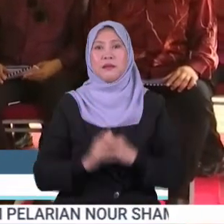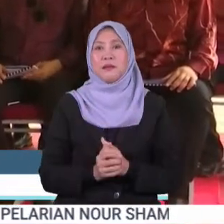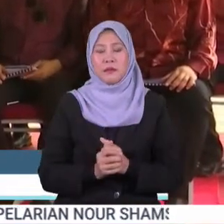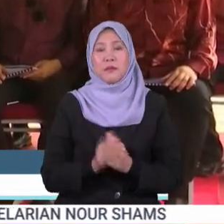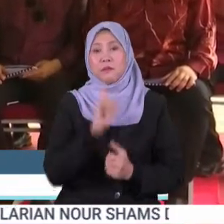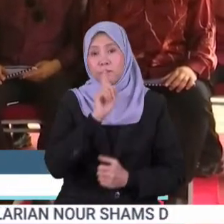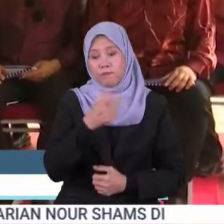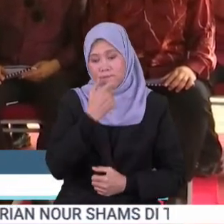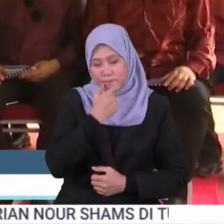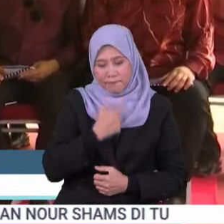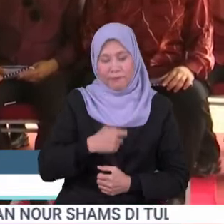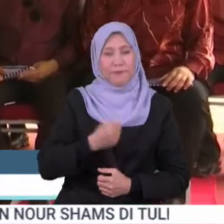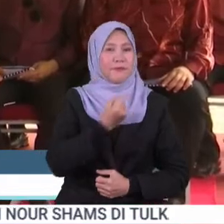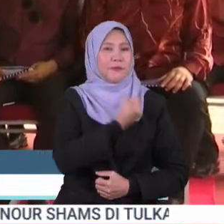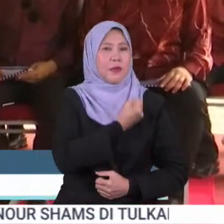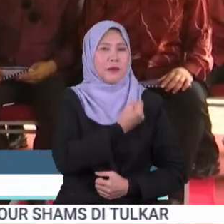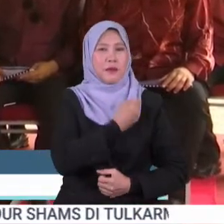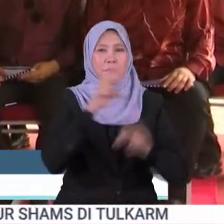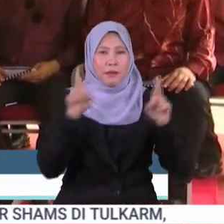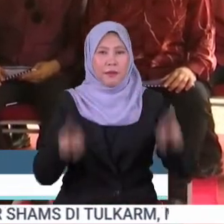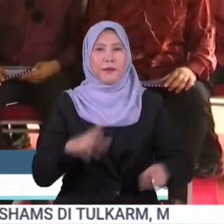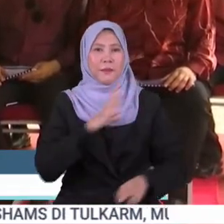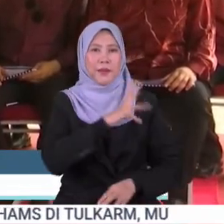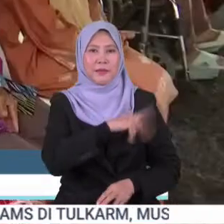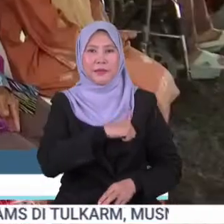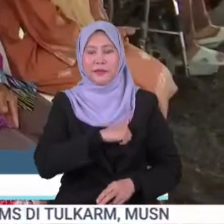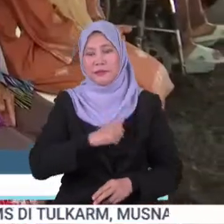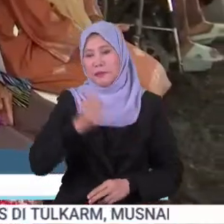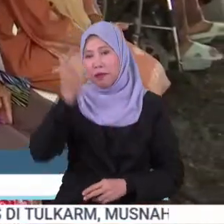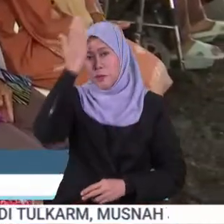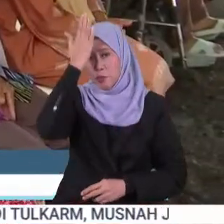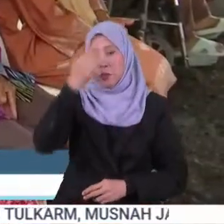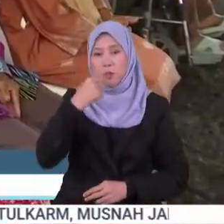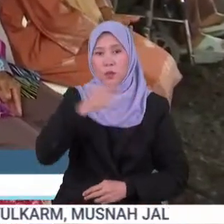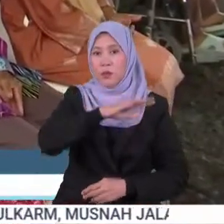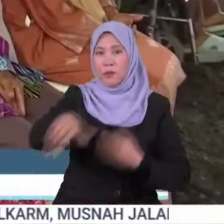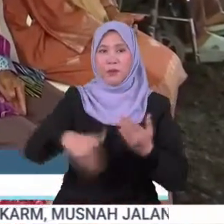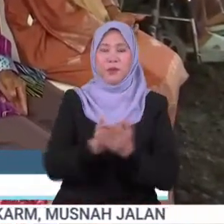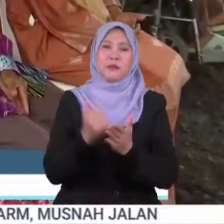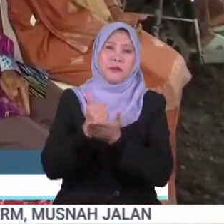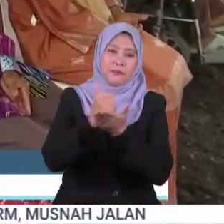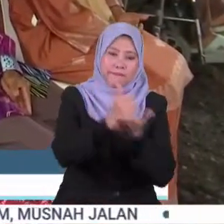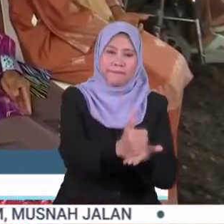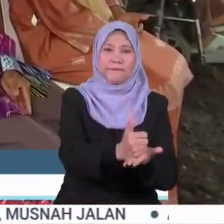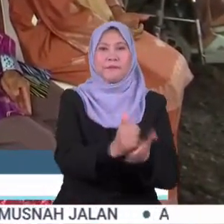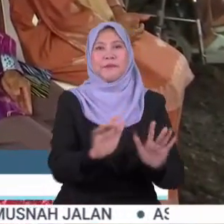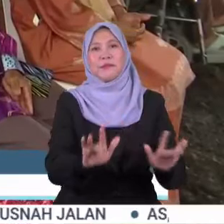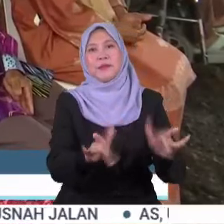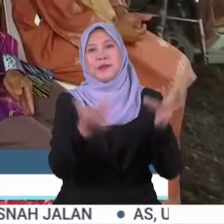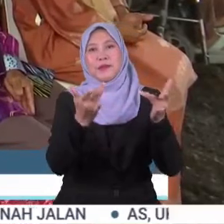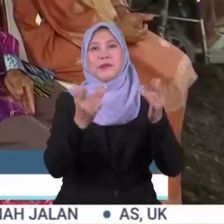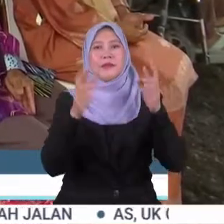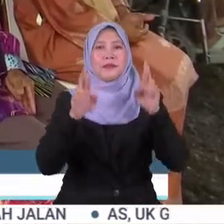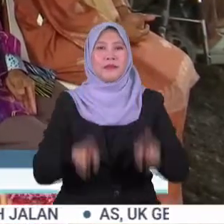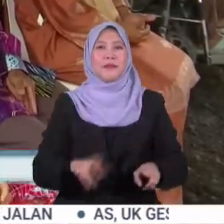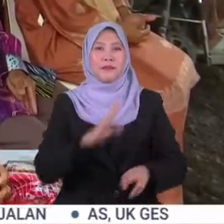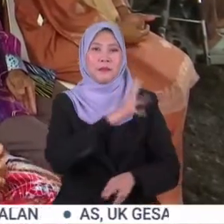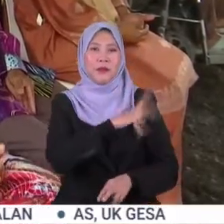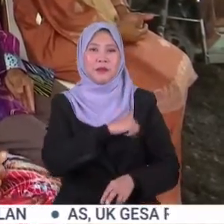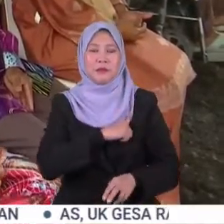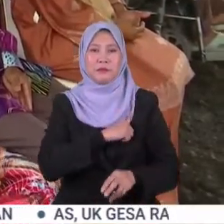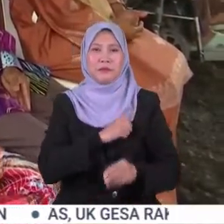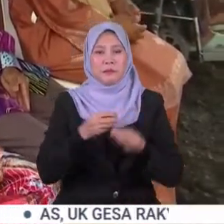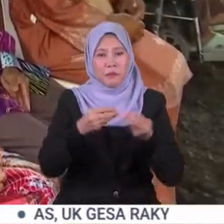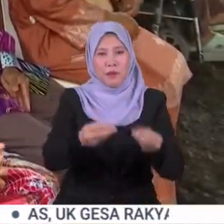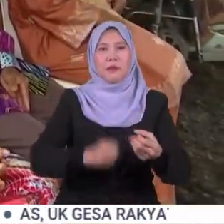Turut berduka cita dengan penderitaan rakyat Palestin, Yang di-Pertuan Agong menitahkan orang ramai agar membantu meringankan beban dialami rakyat negara itu